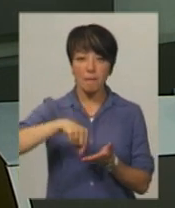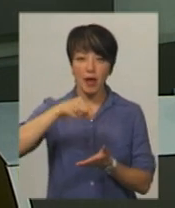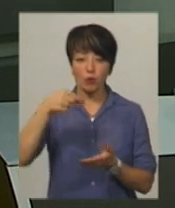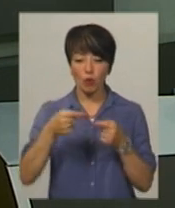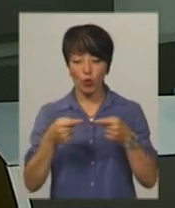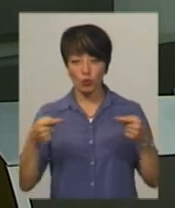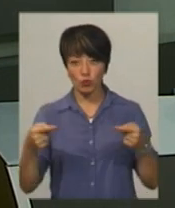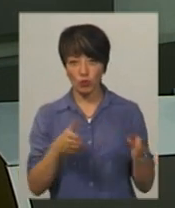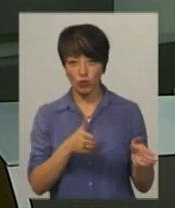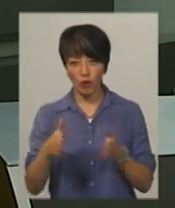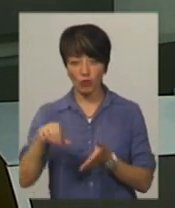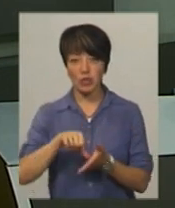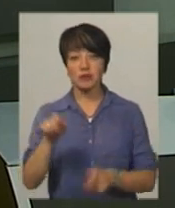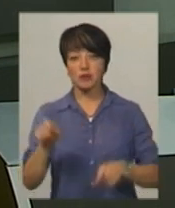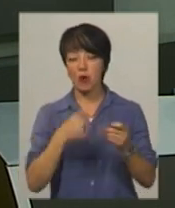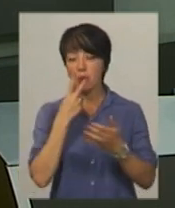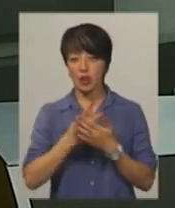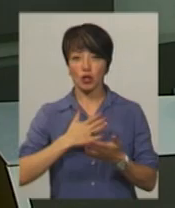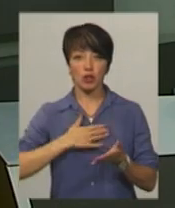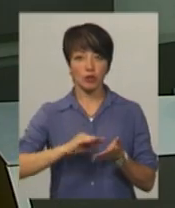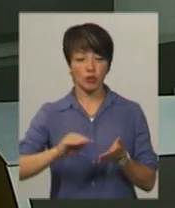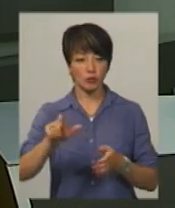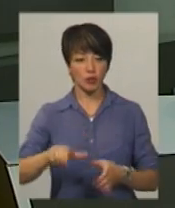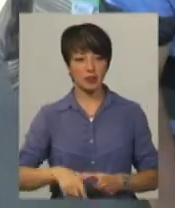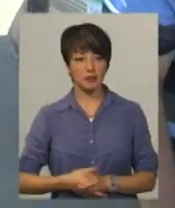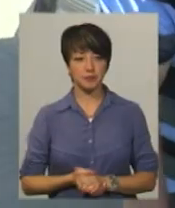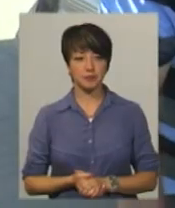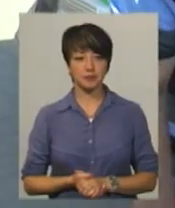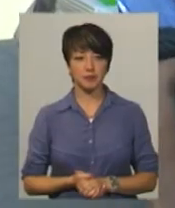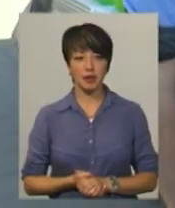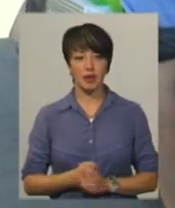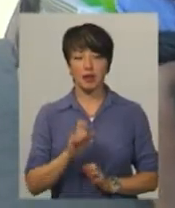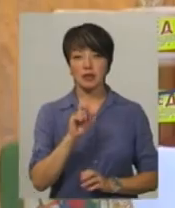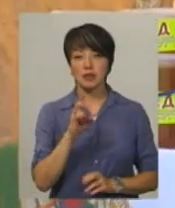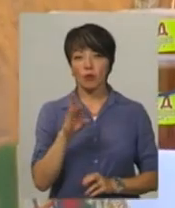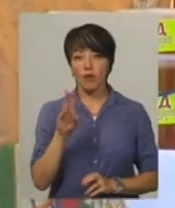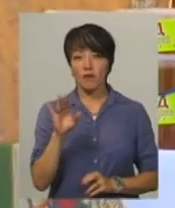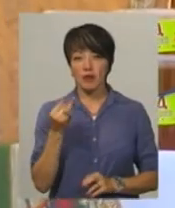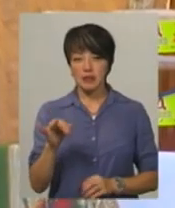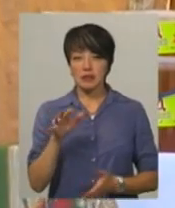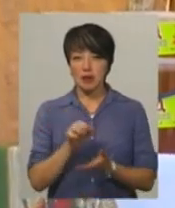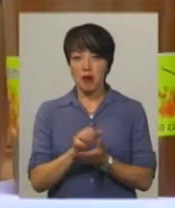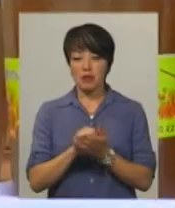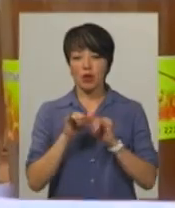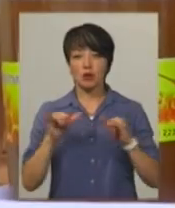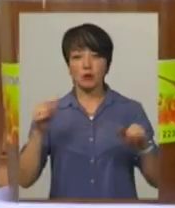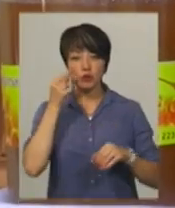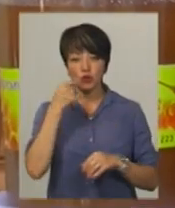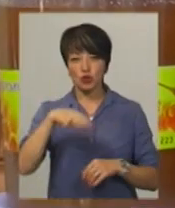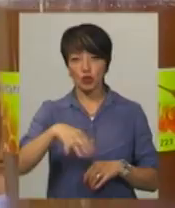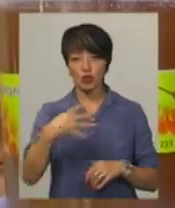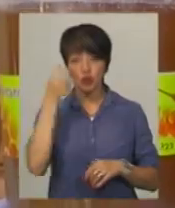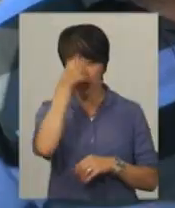цьогоріч приготували учасники фестивалю, бачила Ірина Андріїв. Зіновій Ковальчук займається бджільництвом уже 44